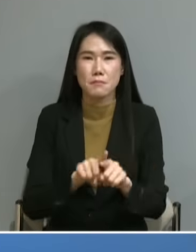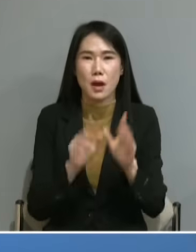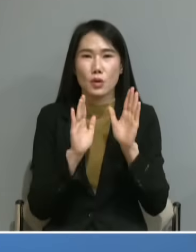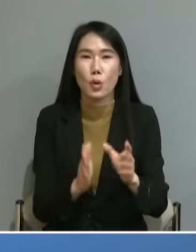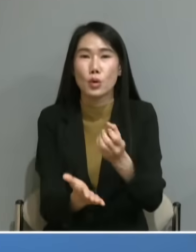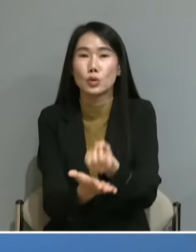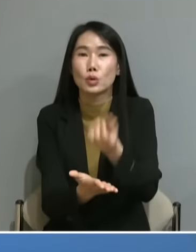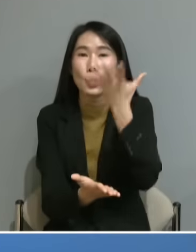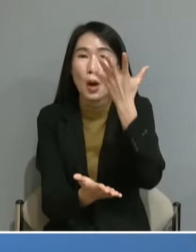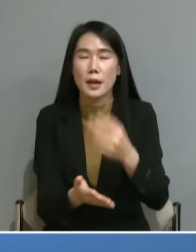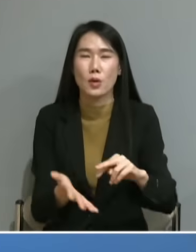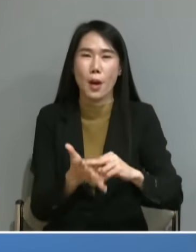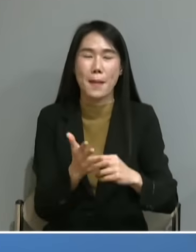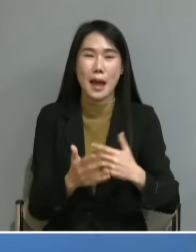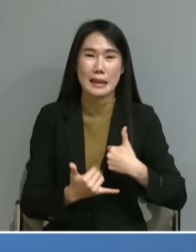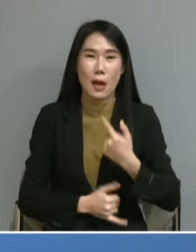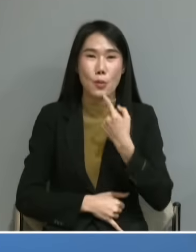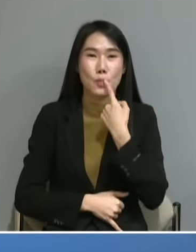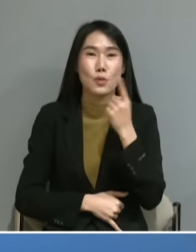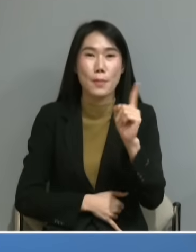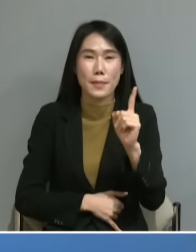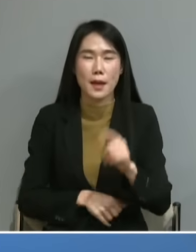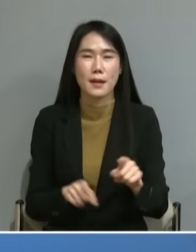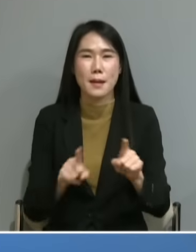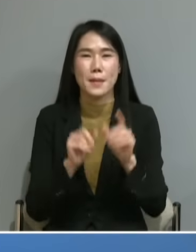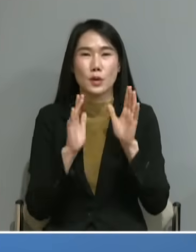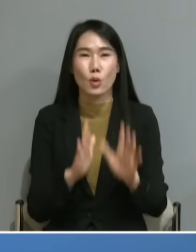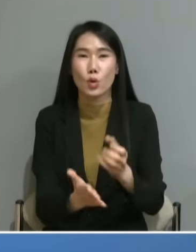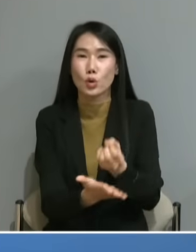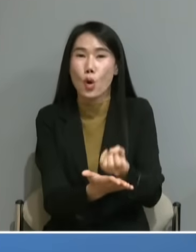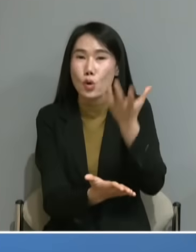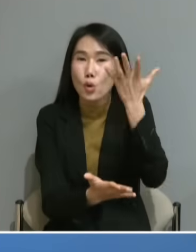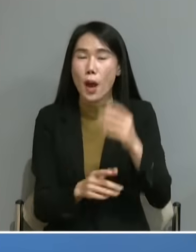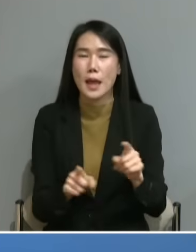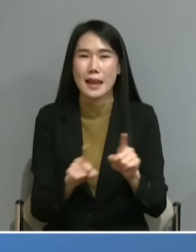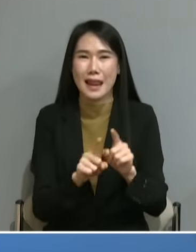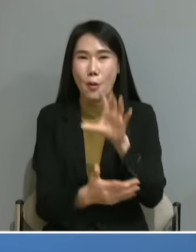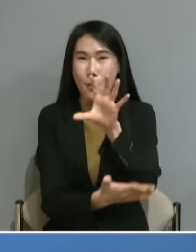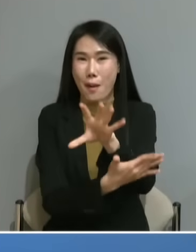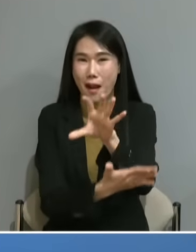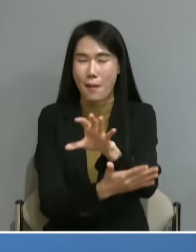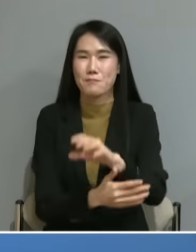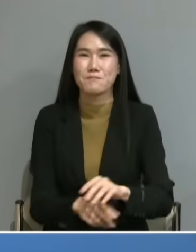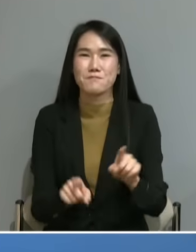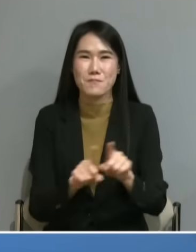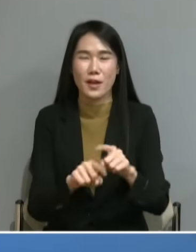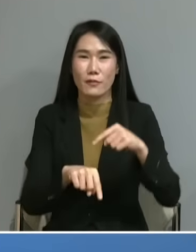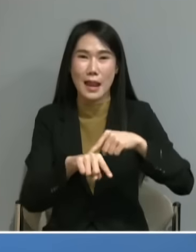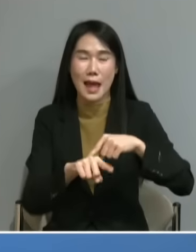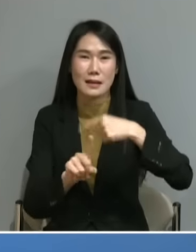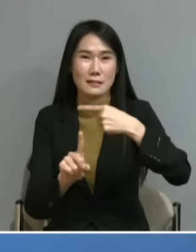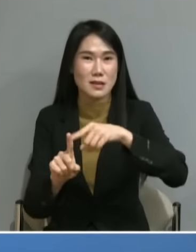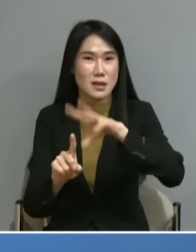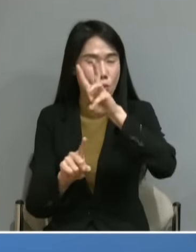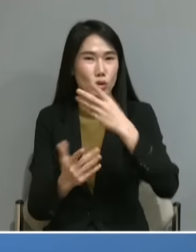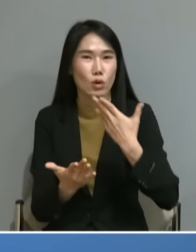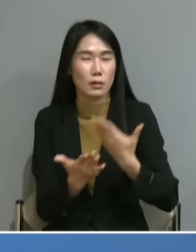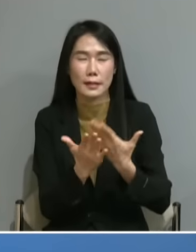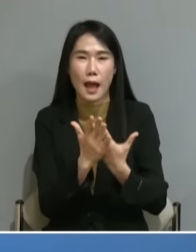เนี่ยเราตอบอย่างนี้ครับในกรณีที่คนรวยเนี่ยนะครับเราบังคับให้ใช้นะครับภายใน6เดือนเราบังคับให้ใช้